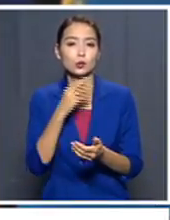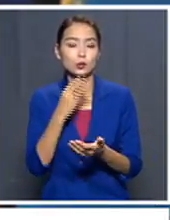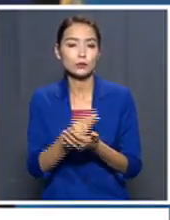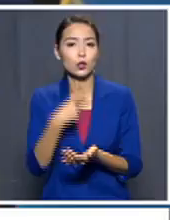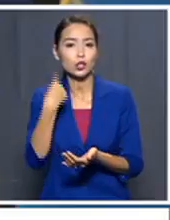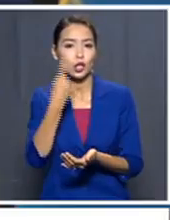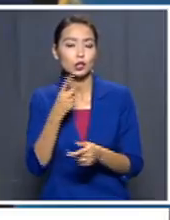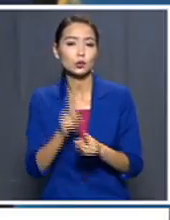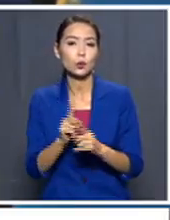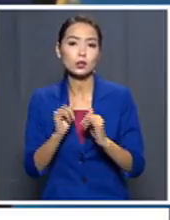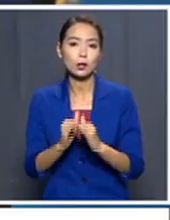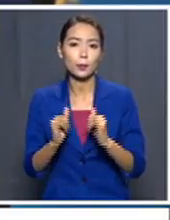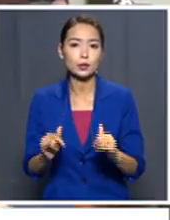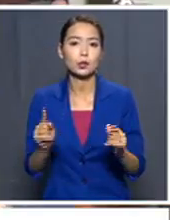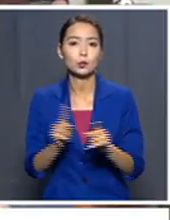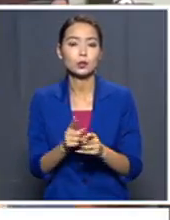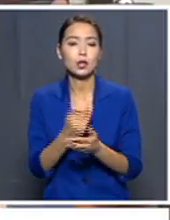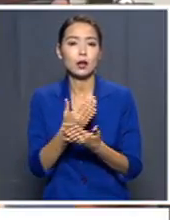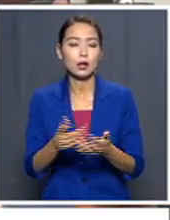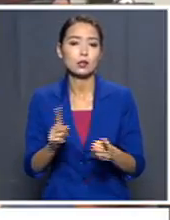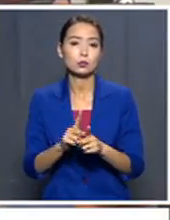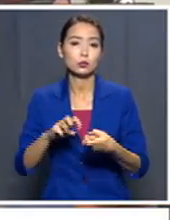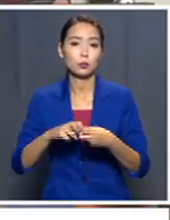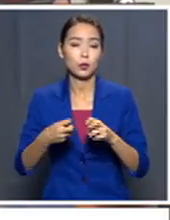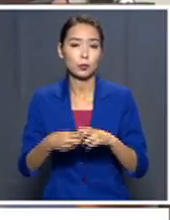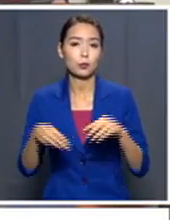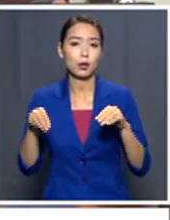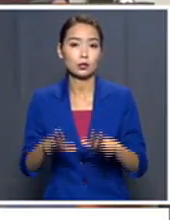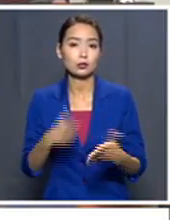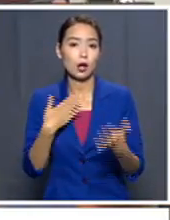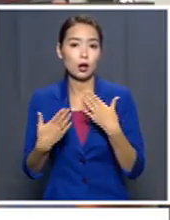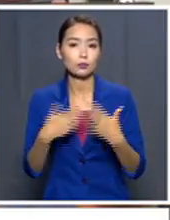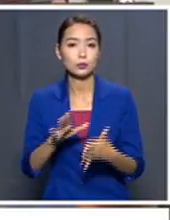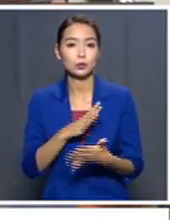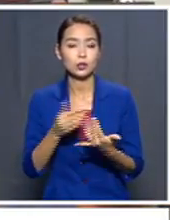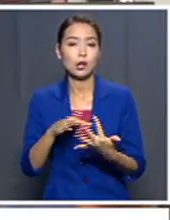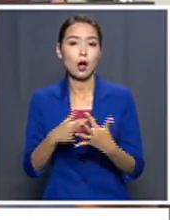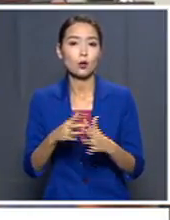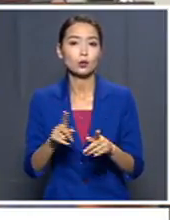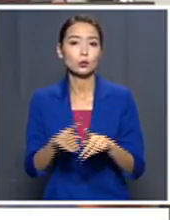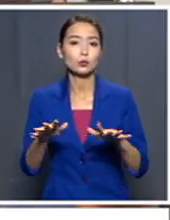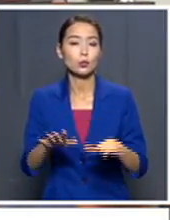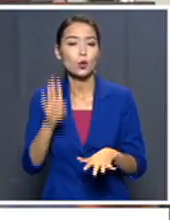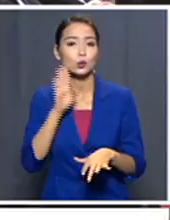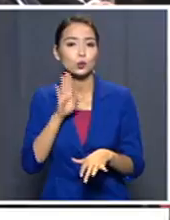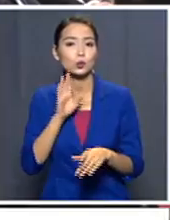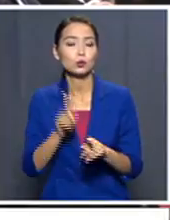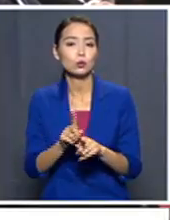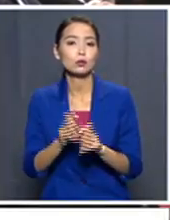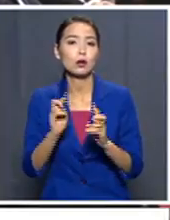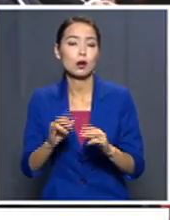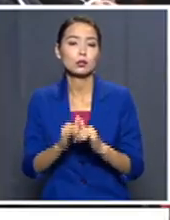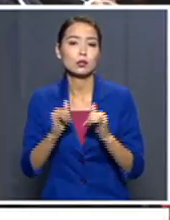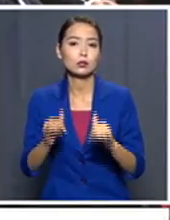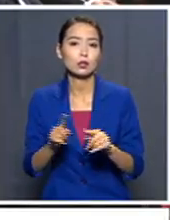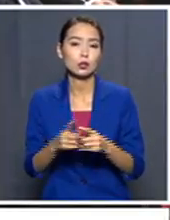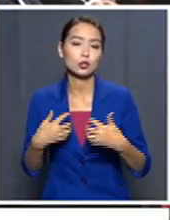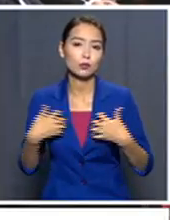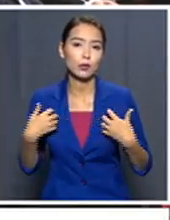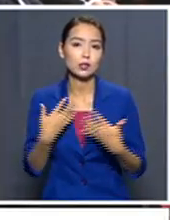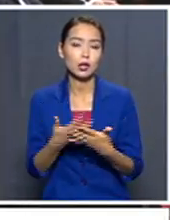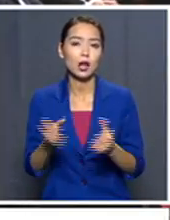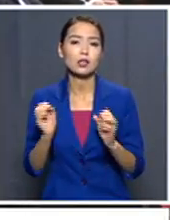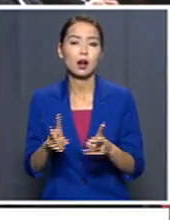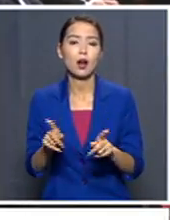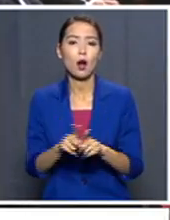серіктестікті дамыту сияқты өзекті мәселелер талқыланды. Ауылдық жерлерде су ресурстарын басқару, мал шаруашылығы және қалдықтарды